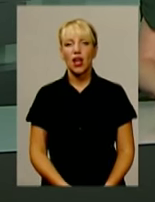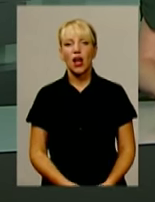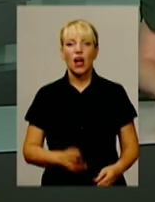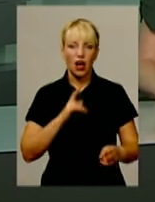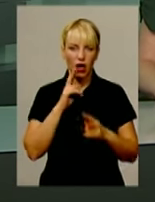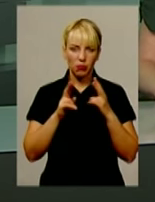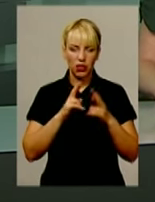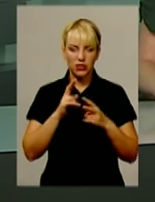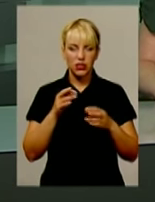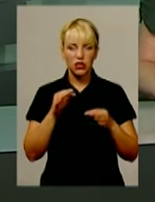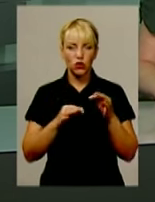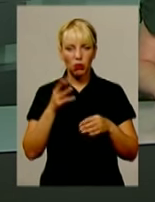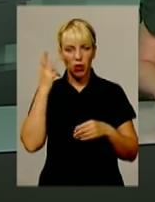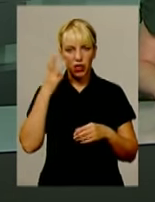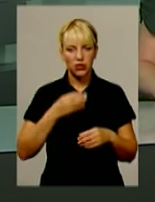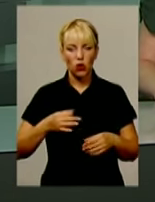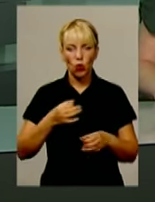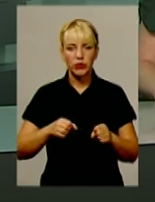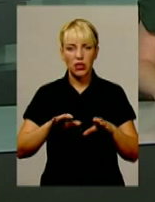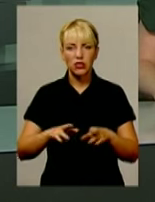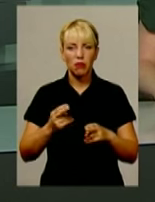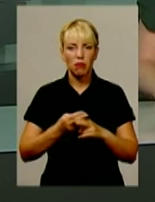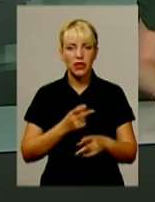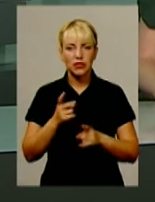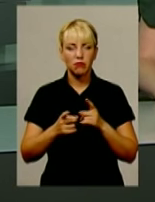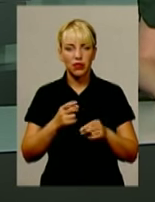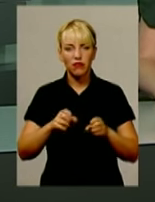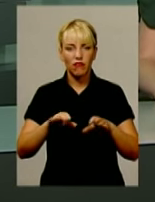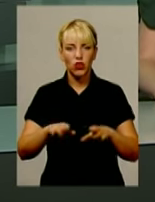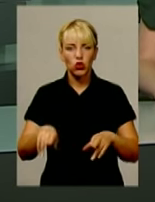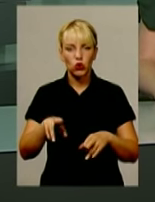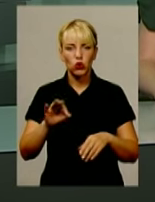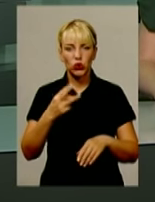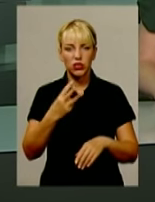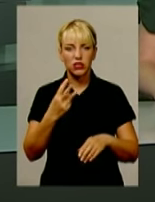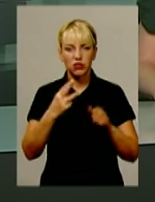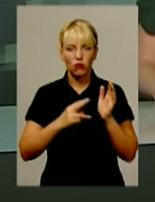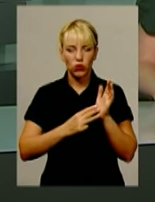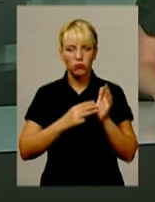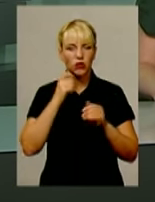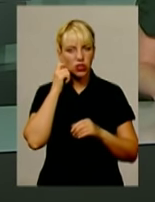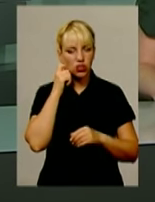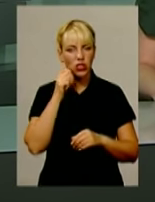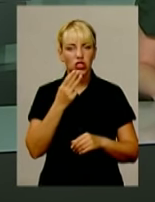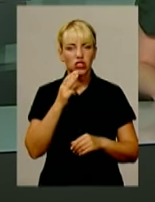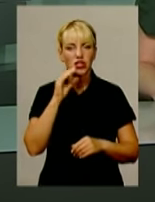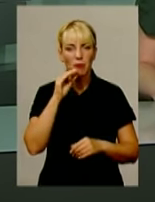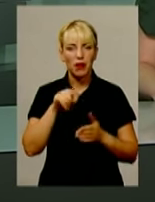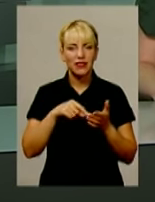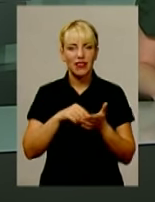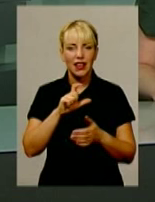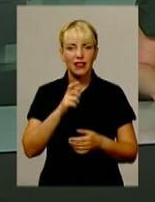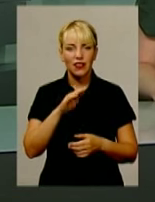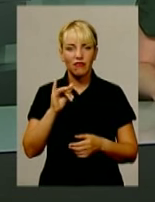Апеляційний суд Хмельницької області залишив без змін вирок щодо 38-річного шепетівця Дмитра Єфімова, який